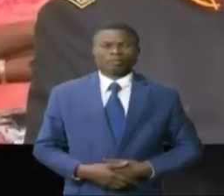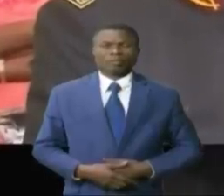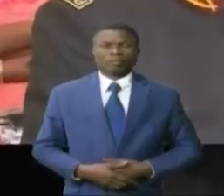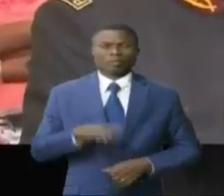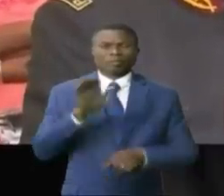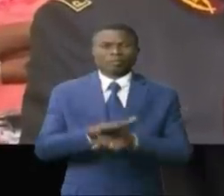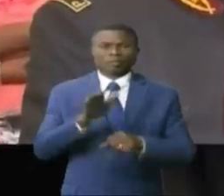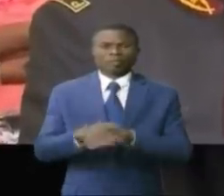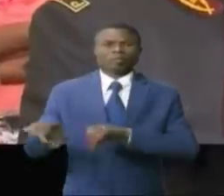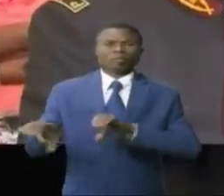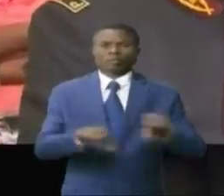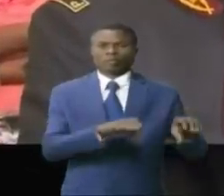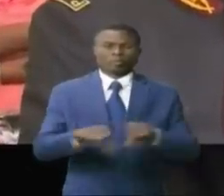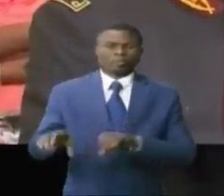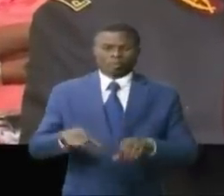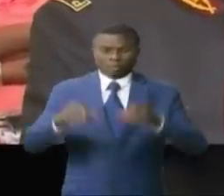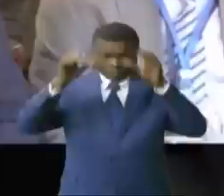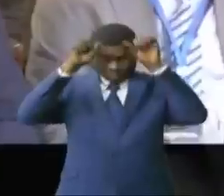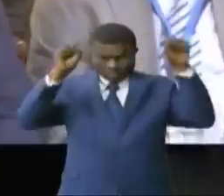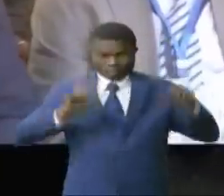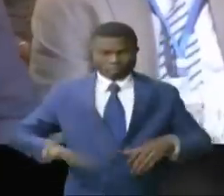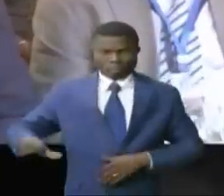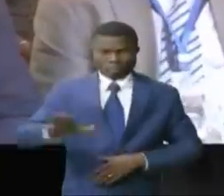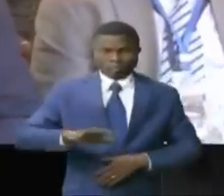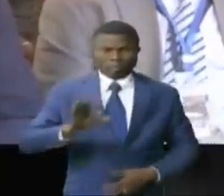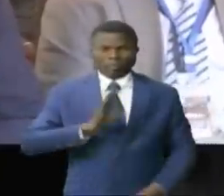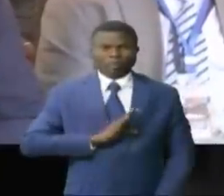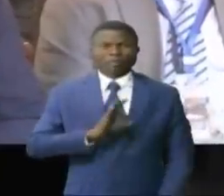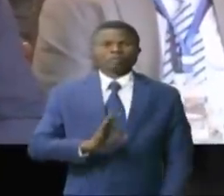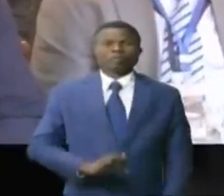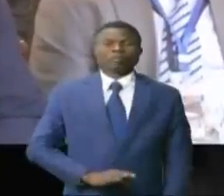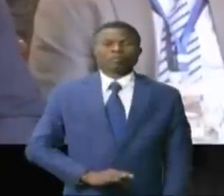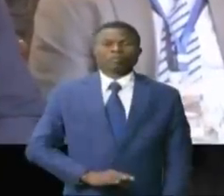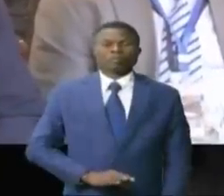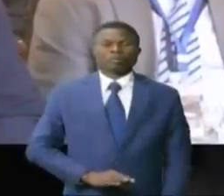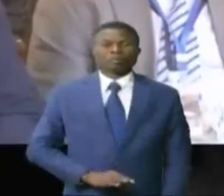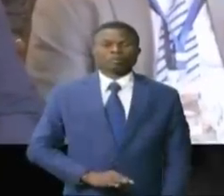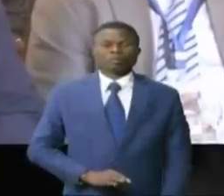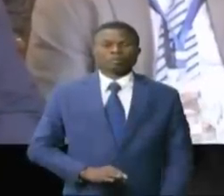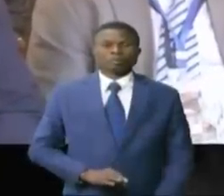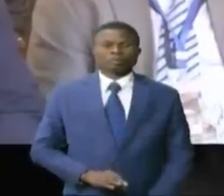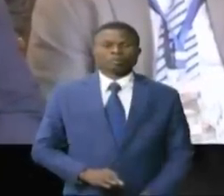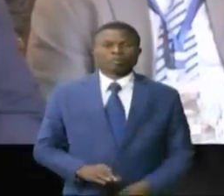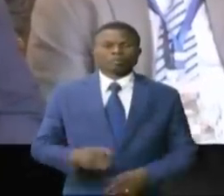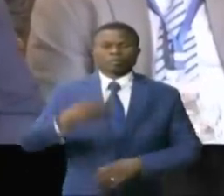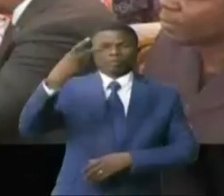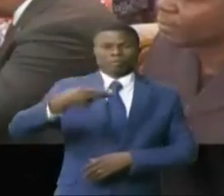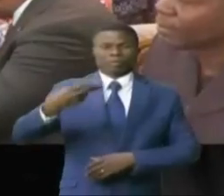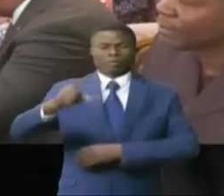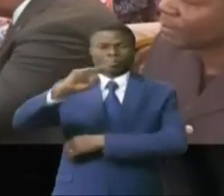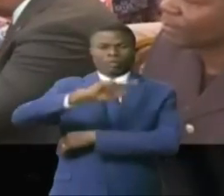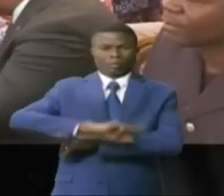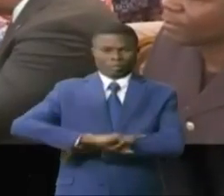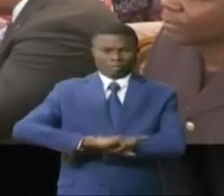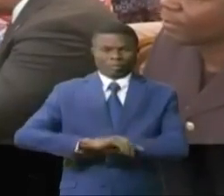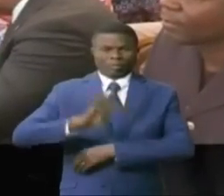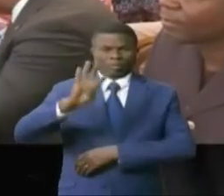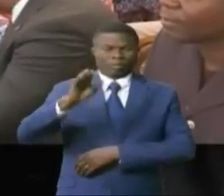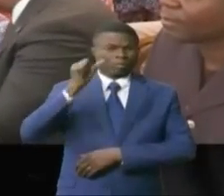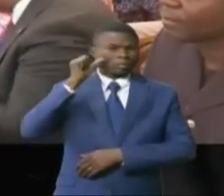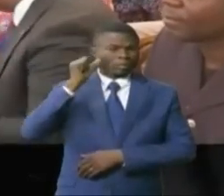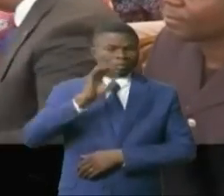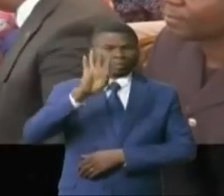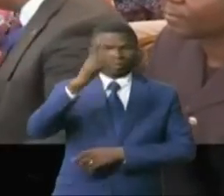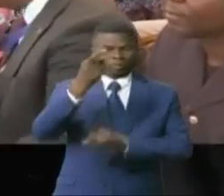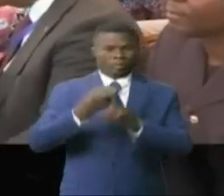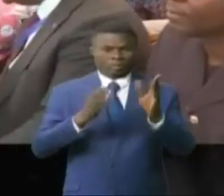Intense activité du président de la République Félix Antoine Tshisekedi Tshilombo en cette 2e journée, ce jeudi 5